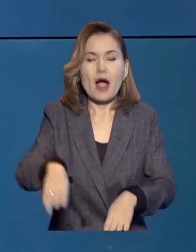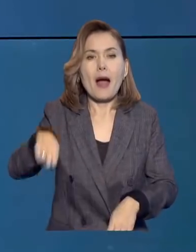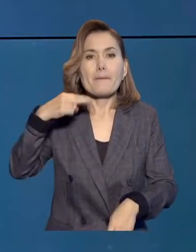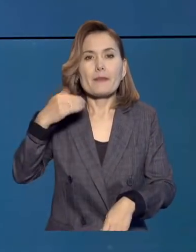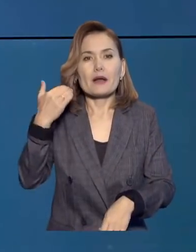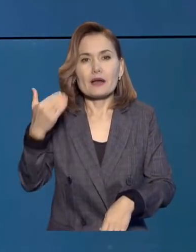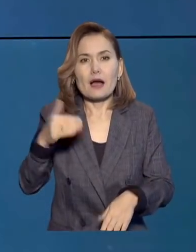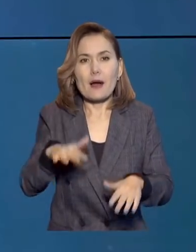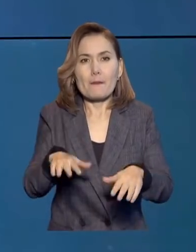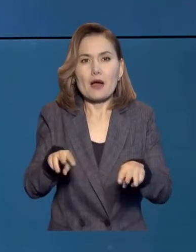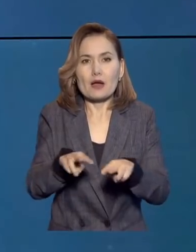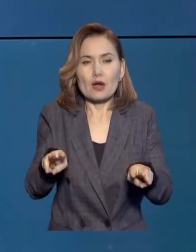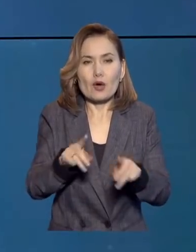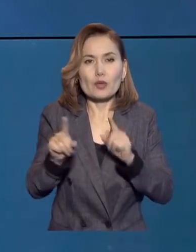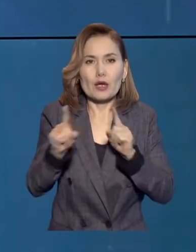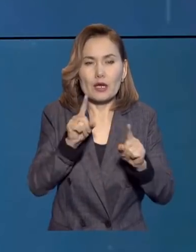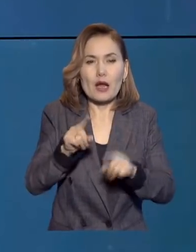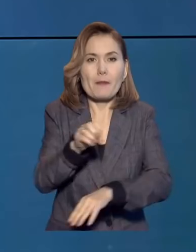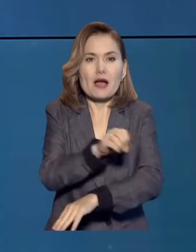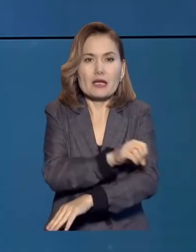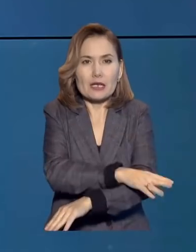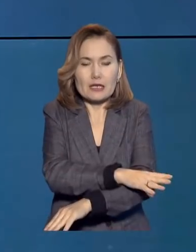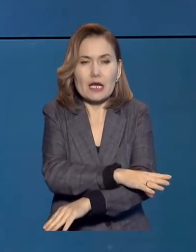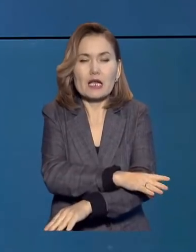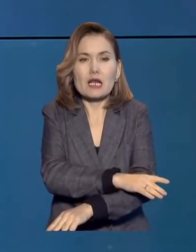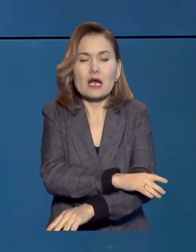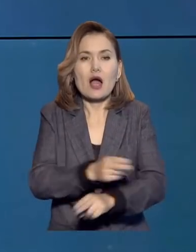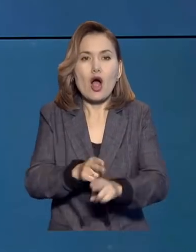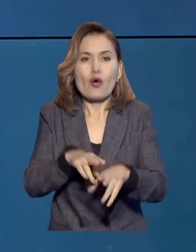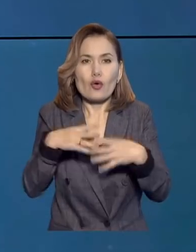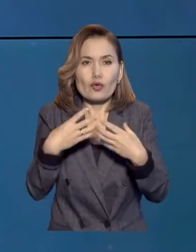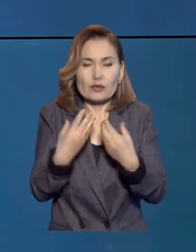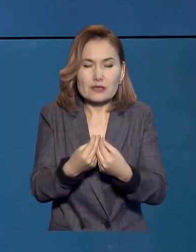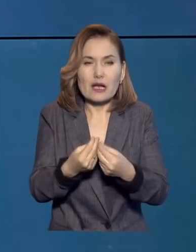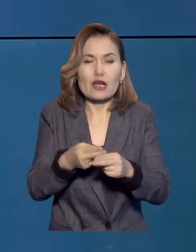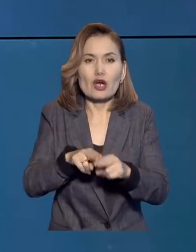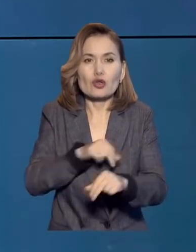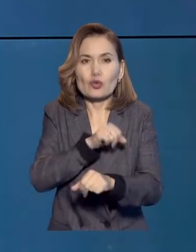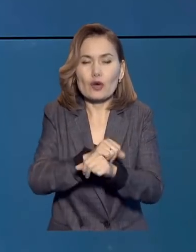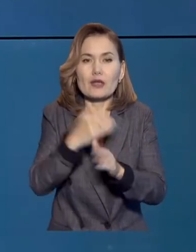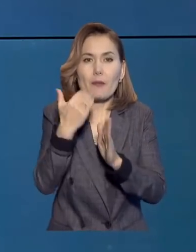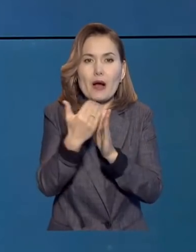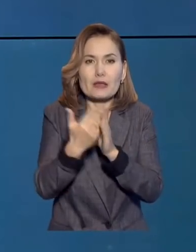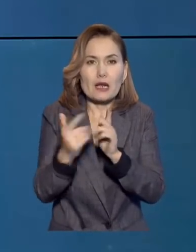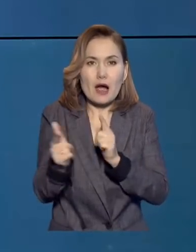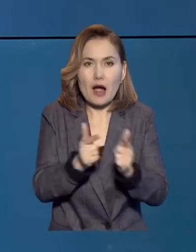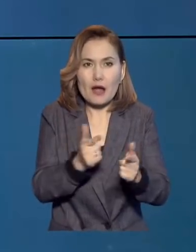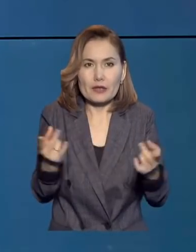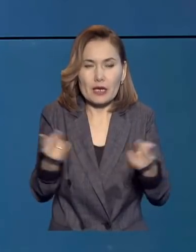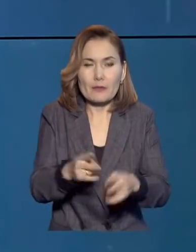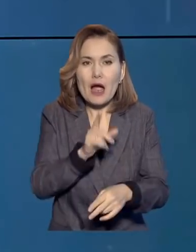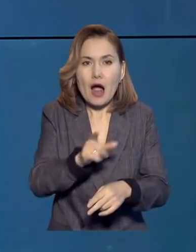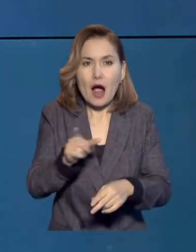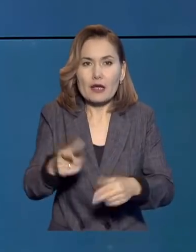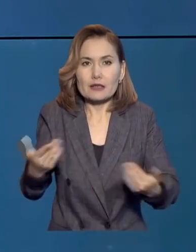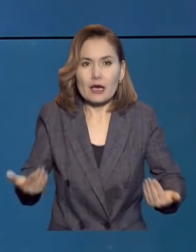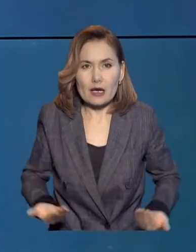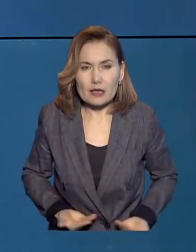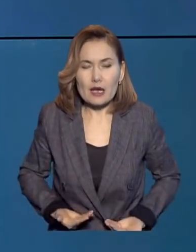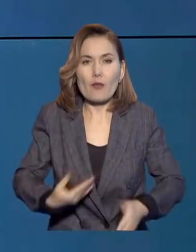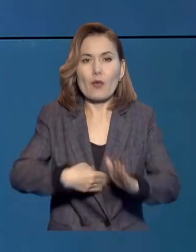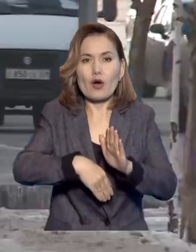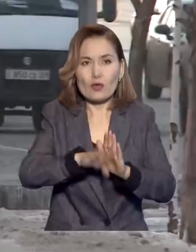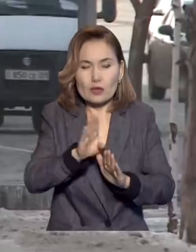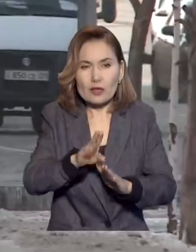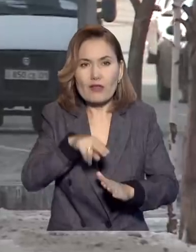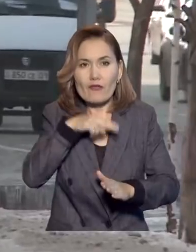Президент мәжіліс отырысында үкіметке кедейлікпен күрестің кешенді жоспары мен бағдарламасын әзірлеу керегінде айтты. Азаматтардың тұрмыс-тіршілігі басты назарда